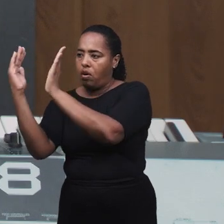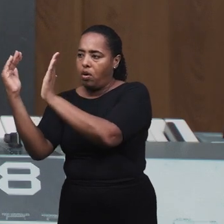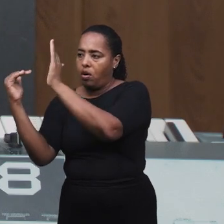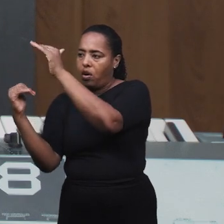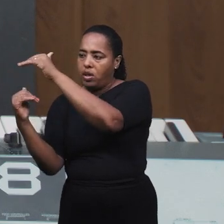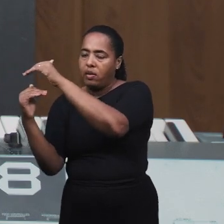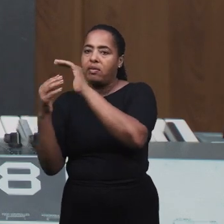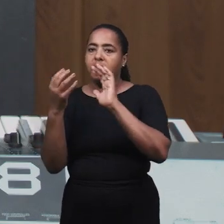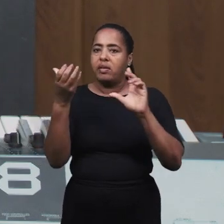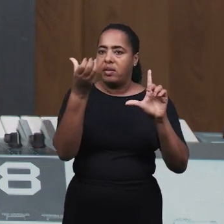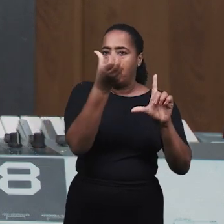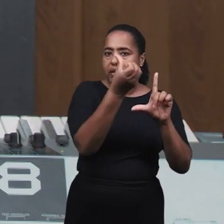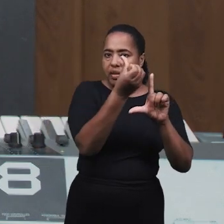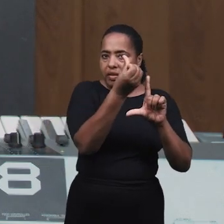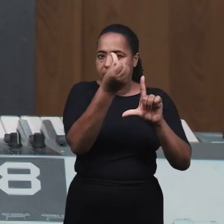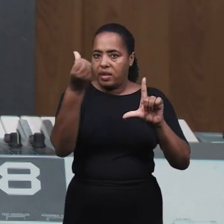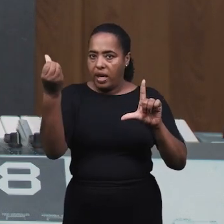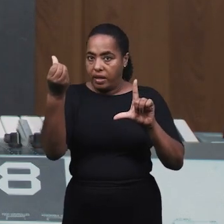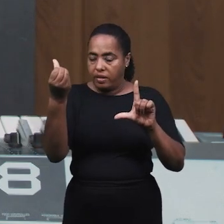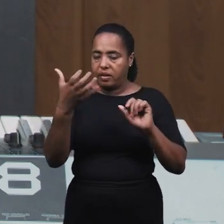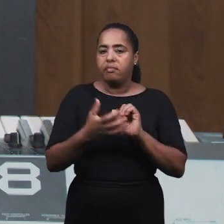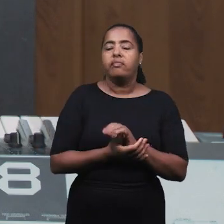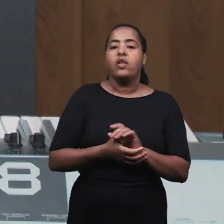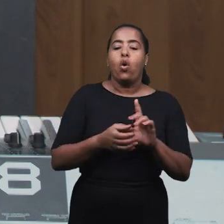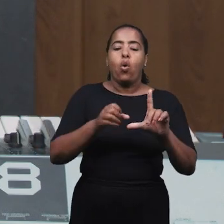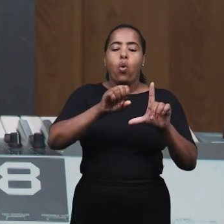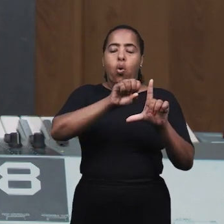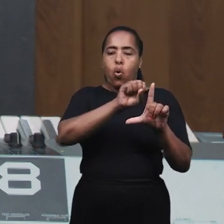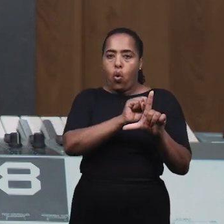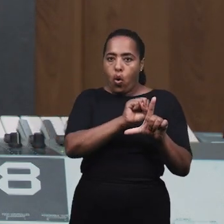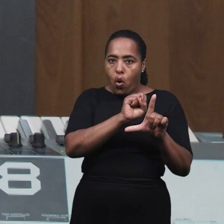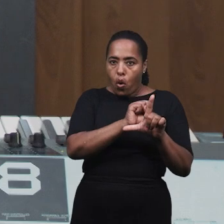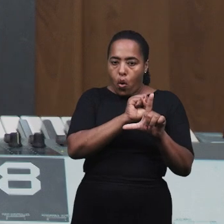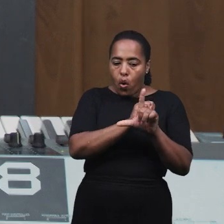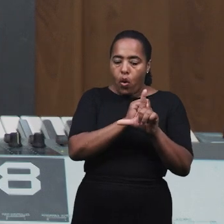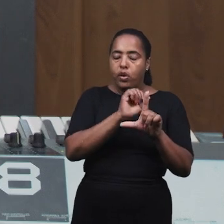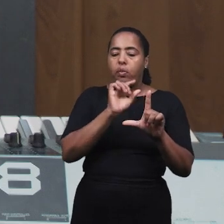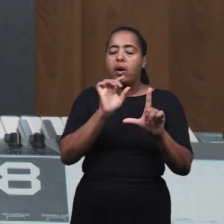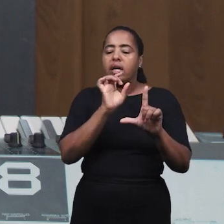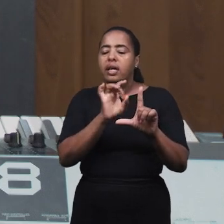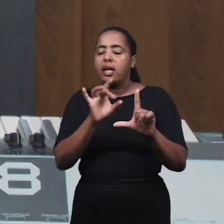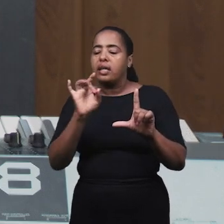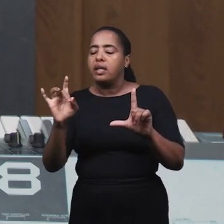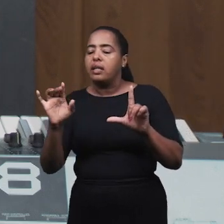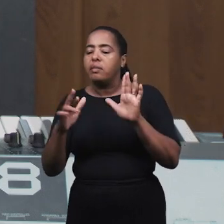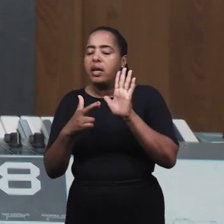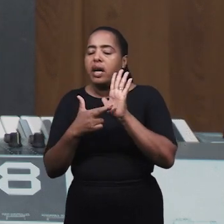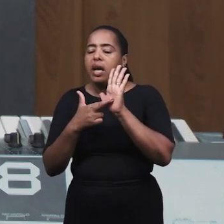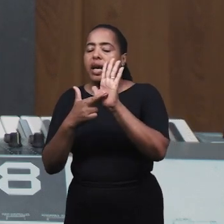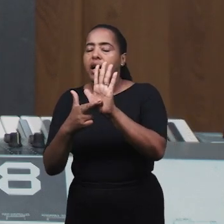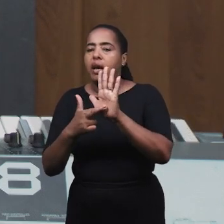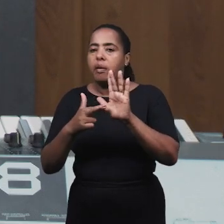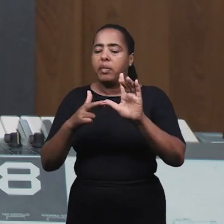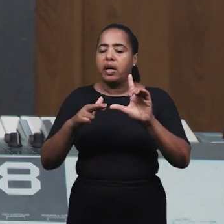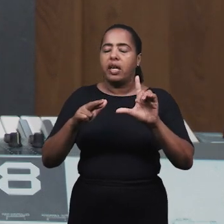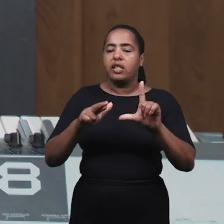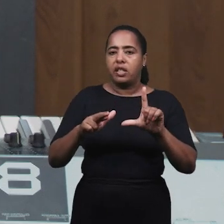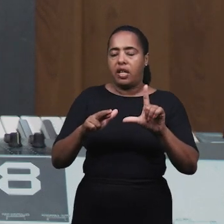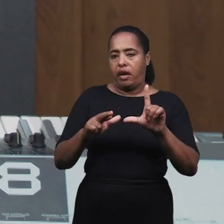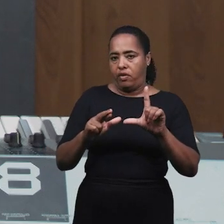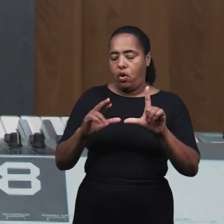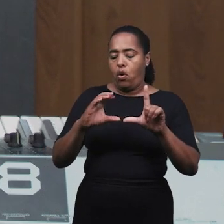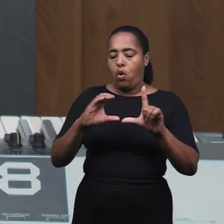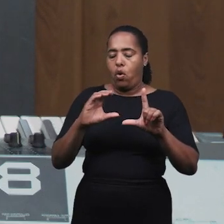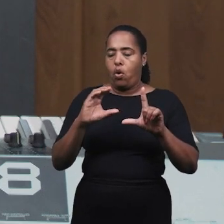ici, nous allons voir 6 tons. 6 tons. Ce 8 indique que chaque ton est représenté par la